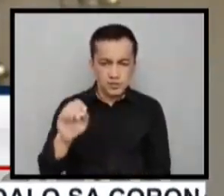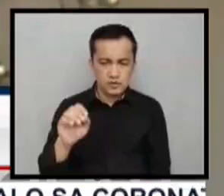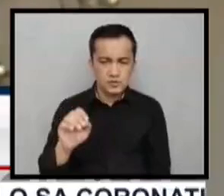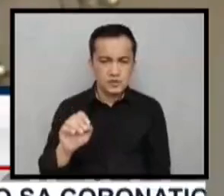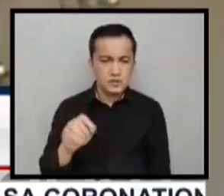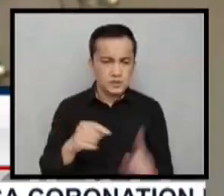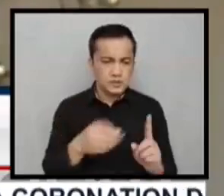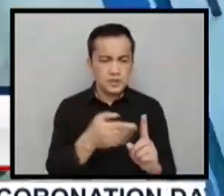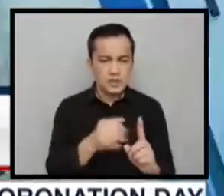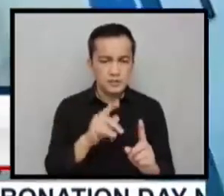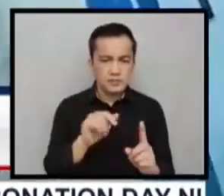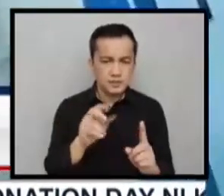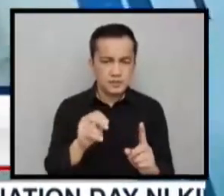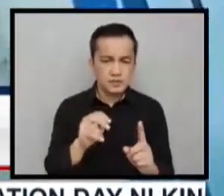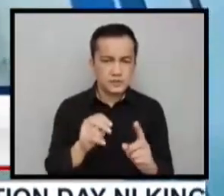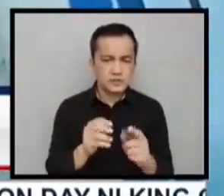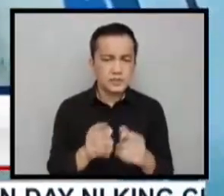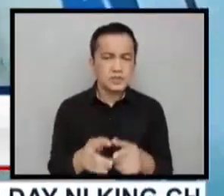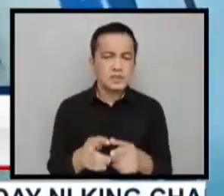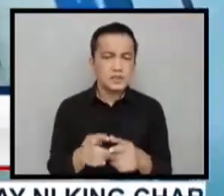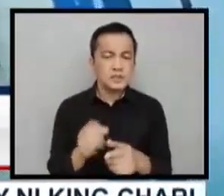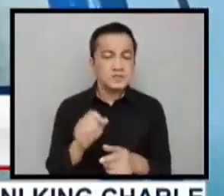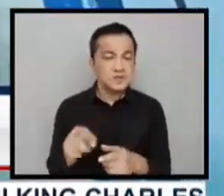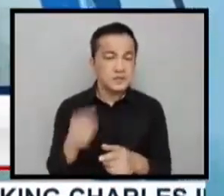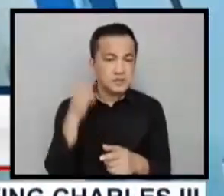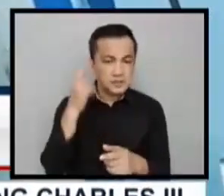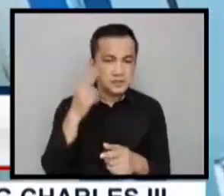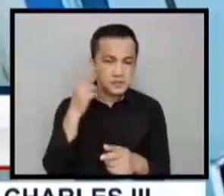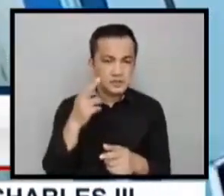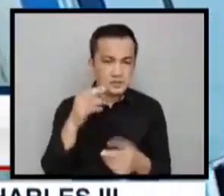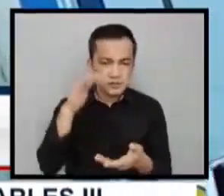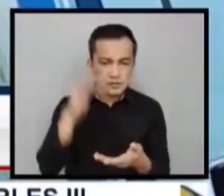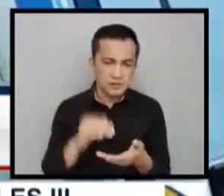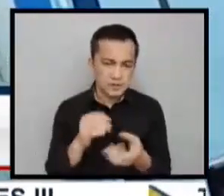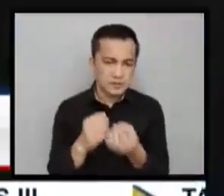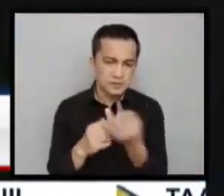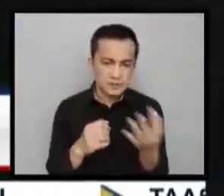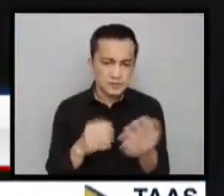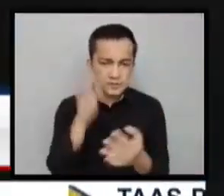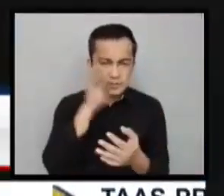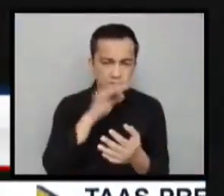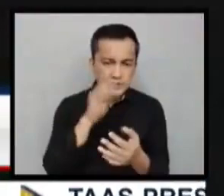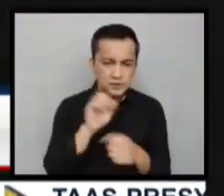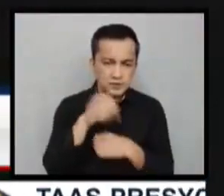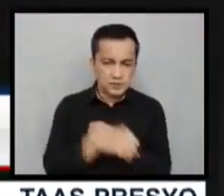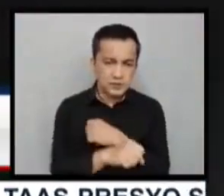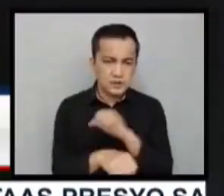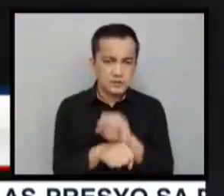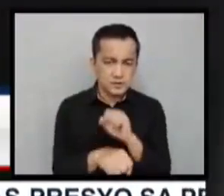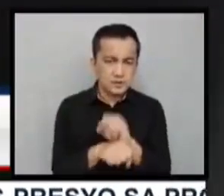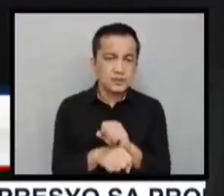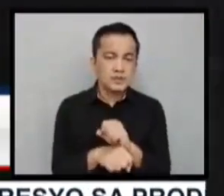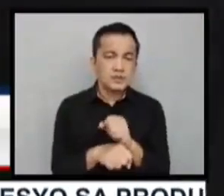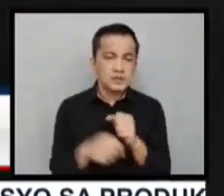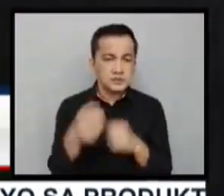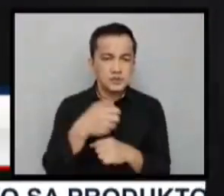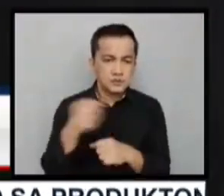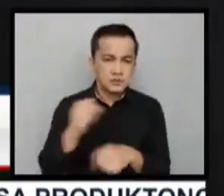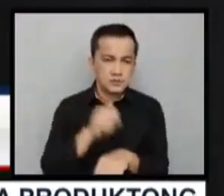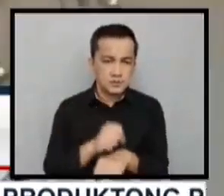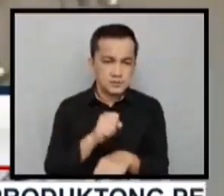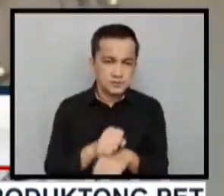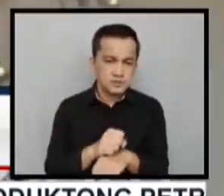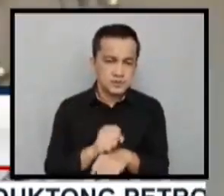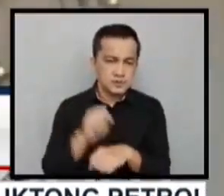ambulance chasing sa mga dahilan kung bakit bumababa ang bilang ng mga Filipino seafarers na kinukuhang magtrabaho sa